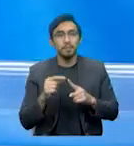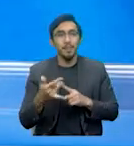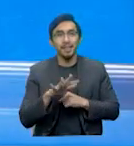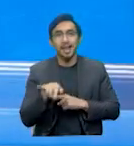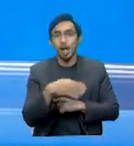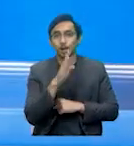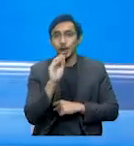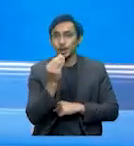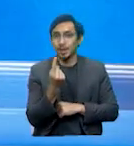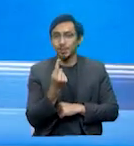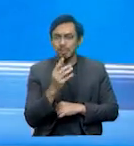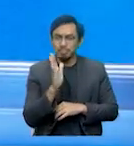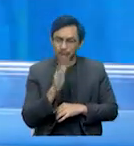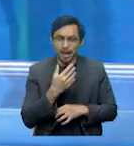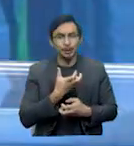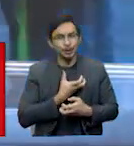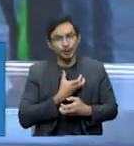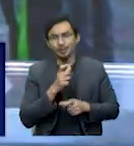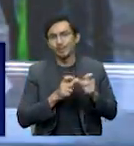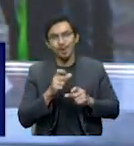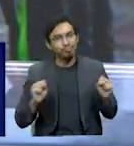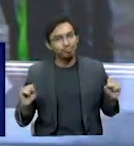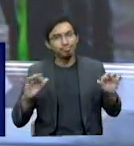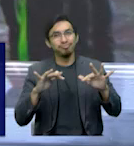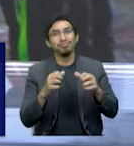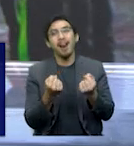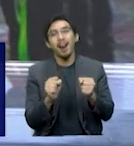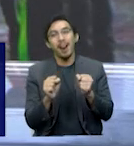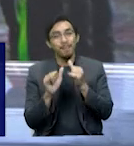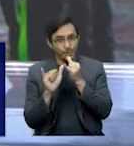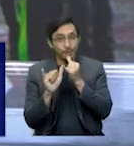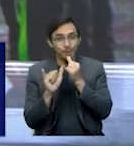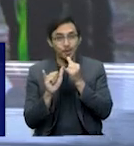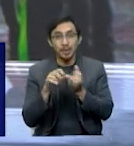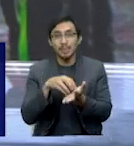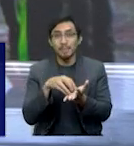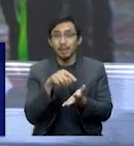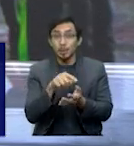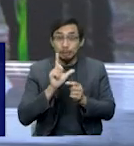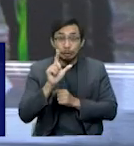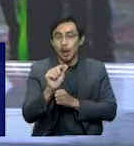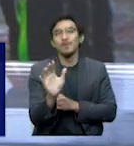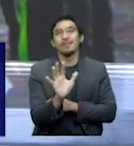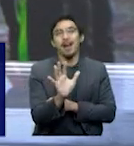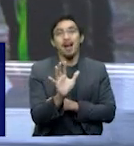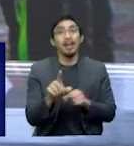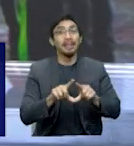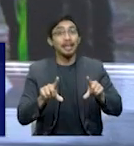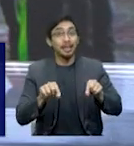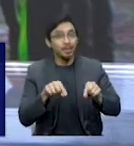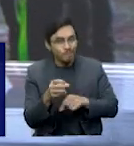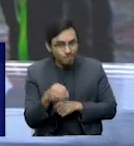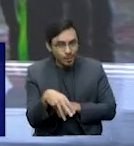Pemirsa, wisata Pantai Ancol di Jakarta Utara masih menjadi primadona untuk liburan tahun baru. Lokasi yang tak jauh dari ibu kota dan harga tiket masuk